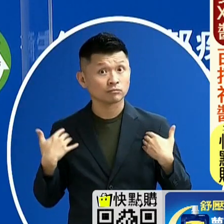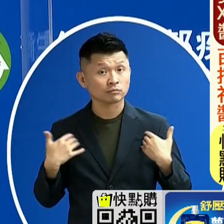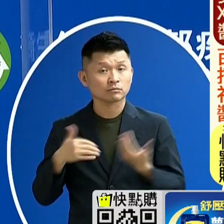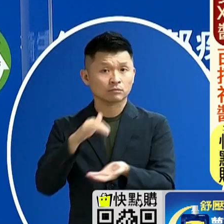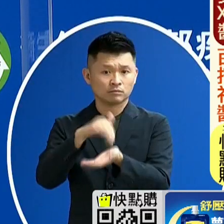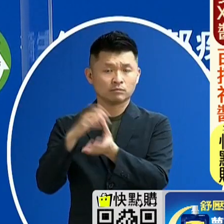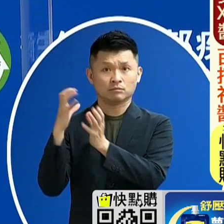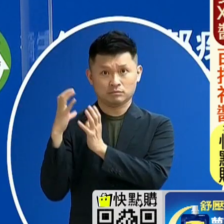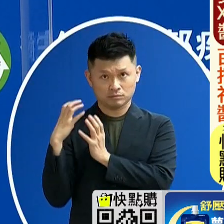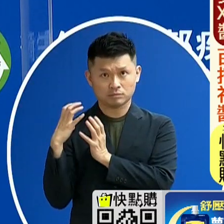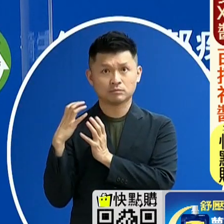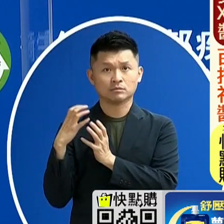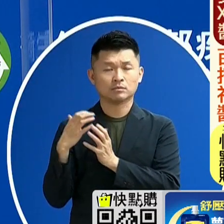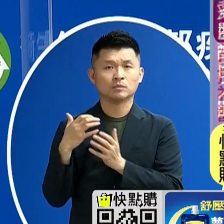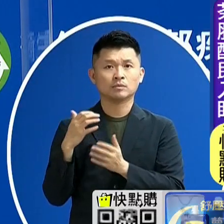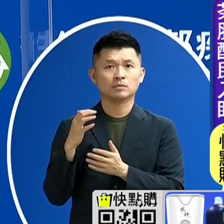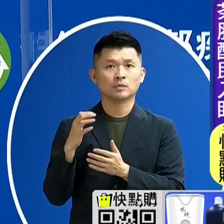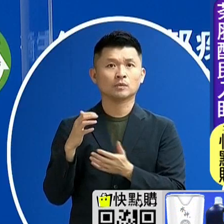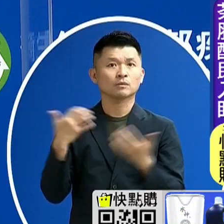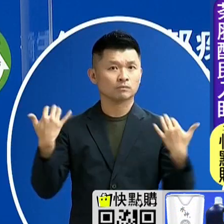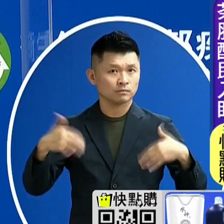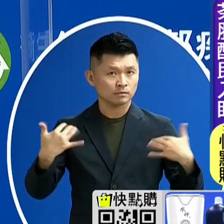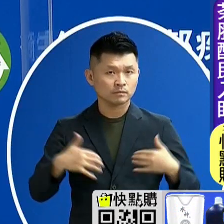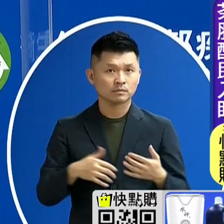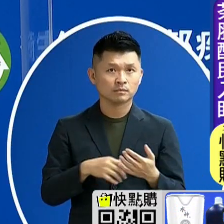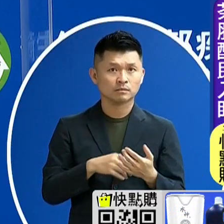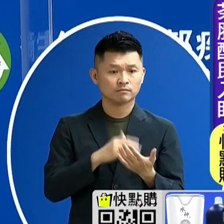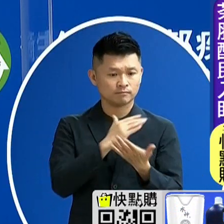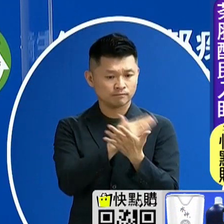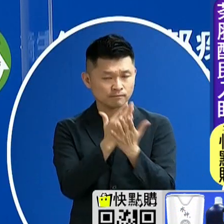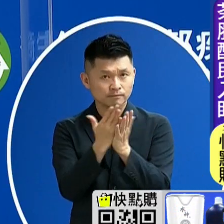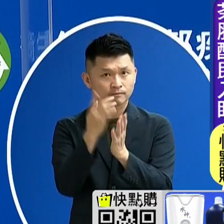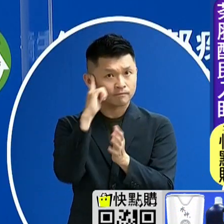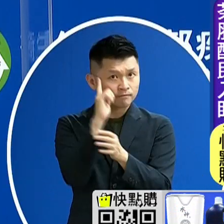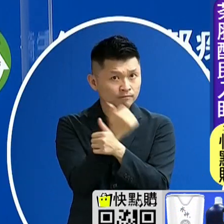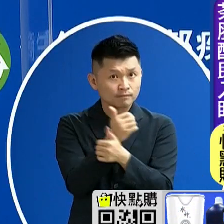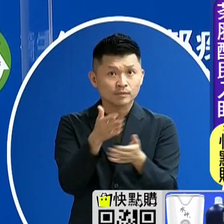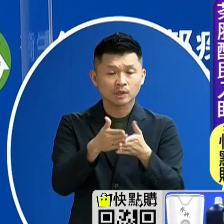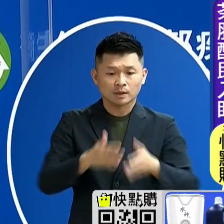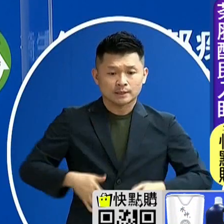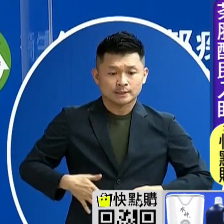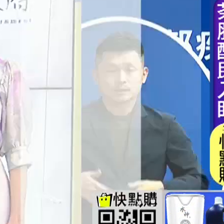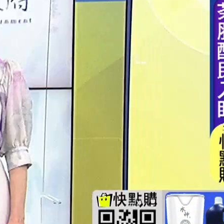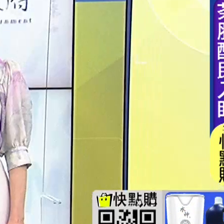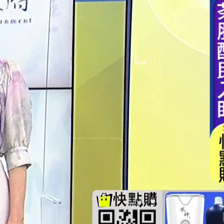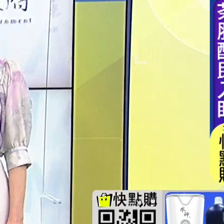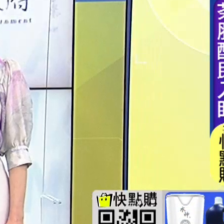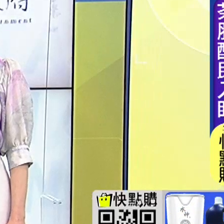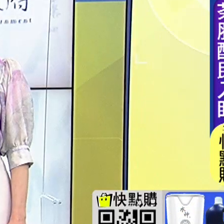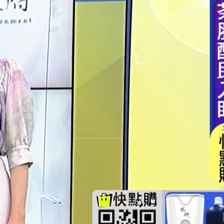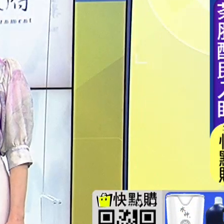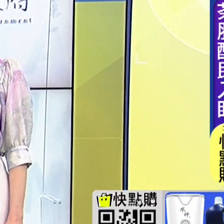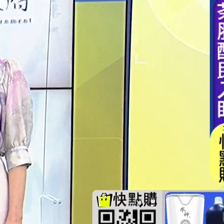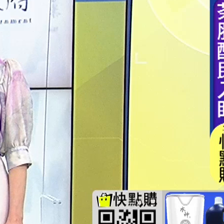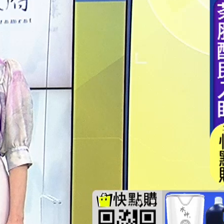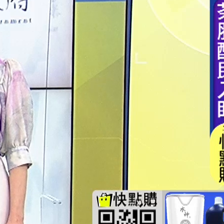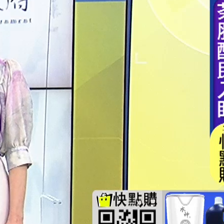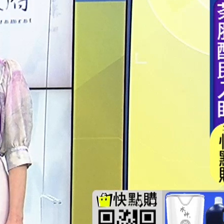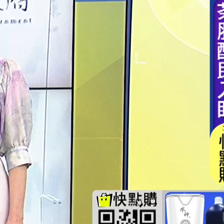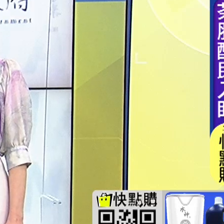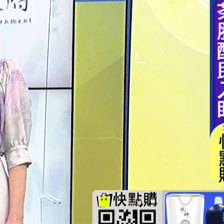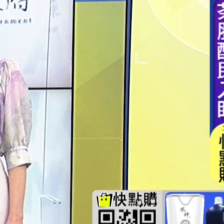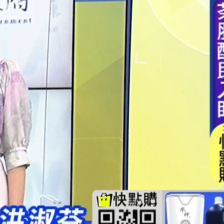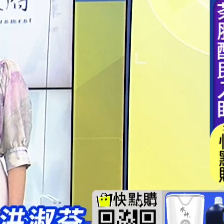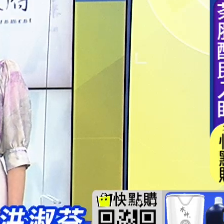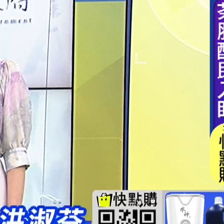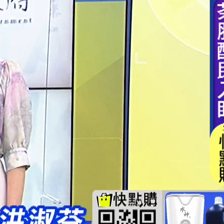疗责任归属的问题，所以这需要思考的，好，不是快就好。 好，针对陈时中的思考逻辑，